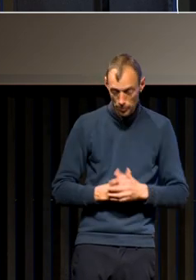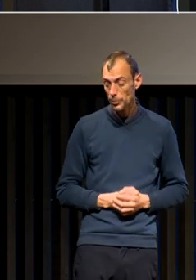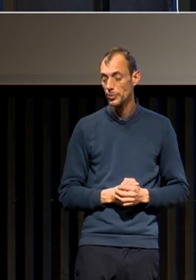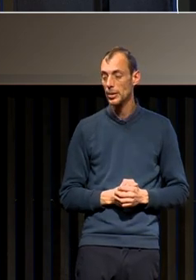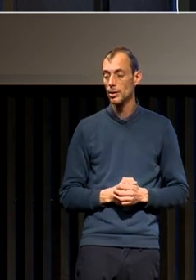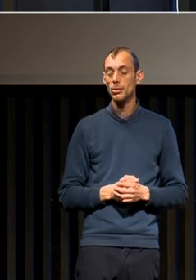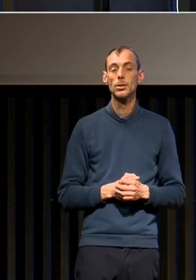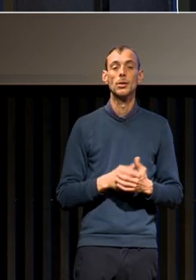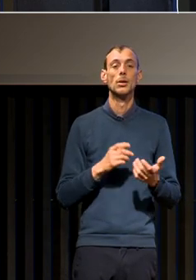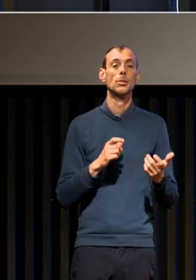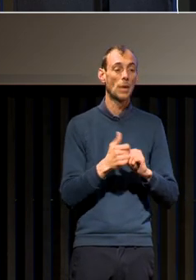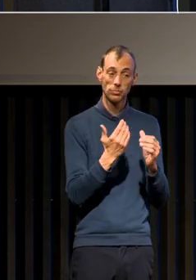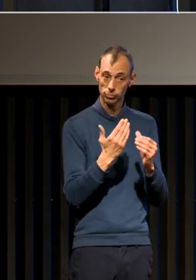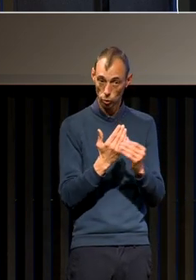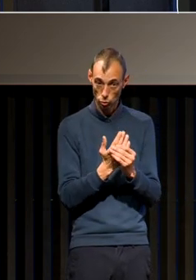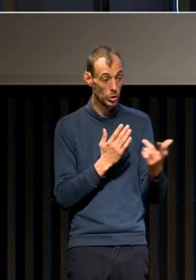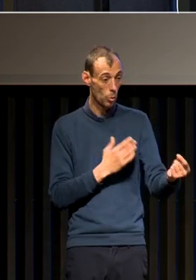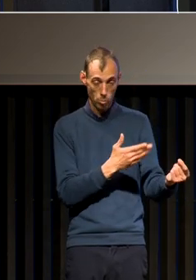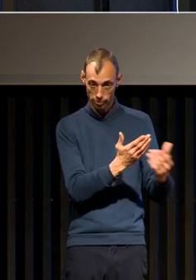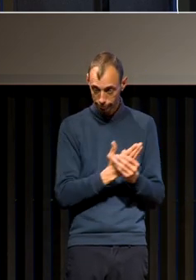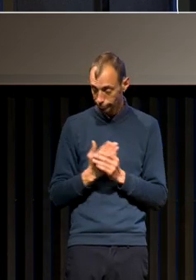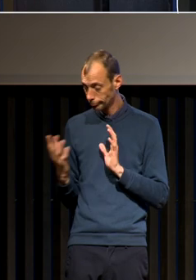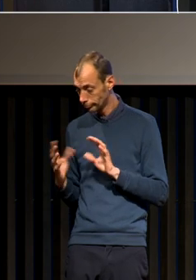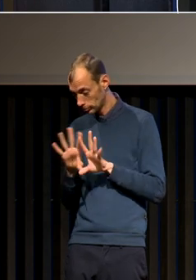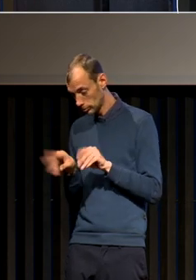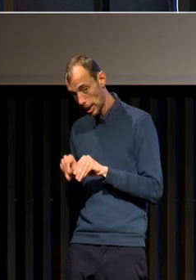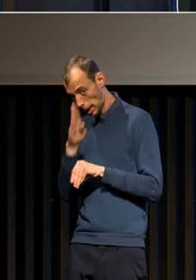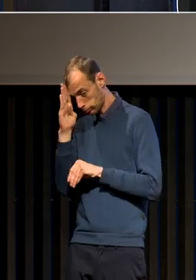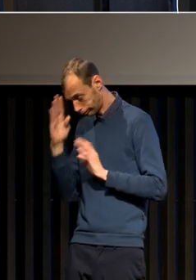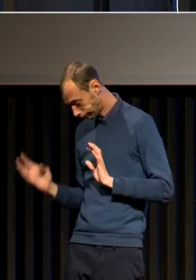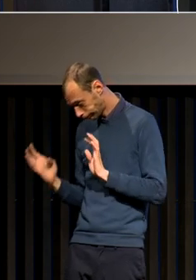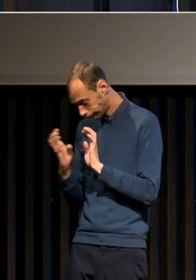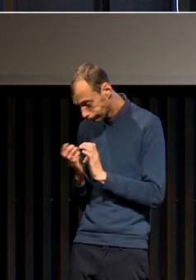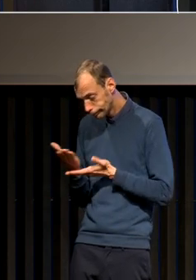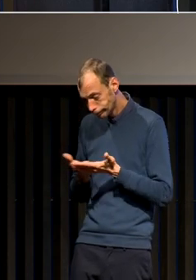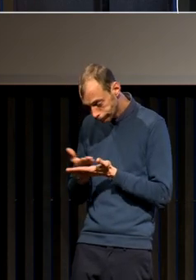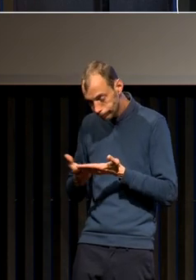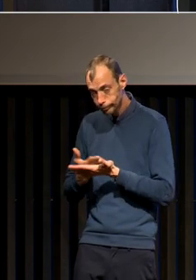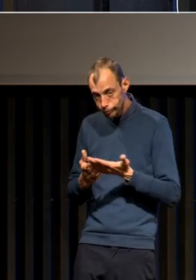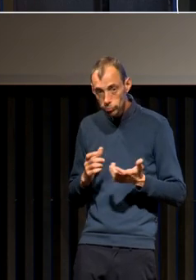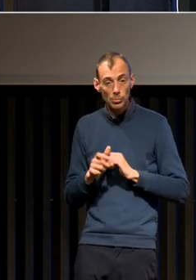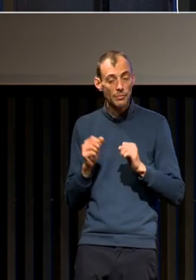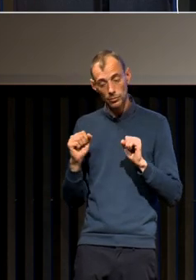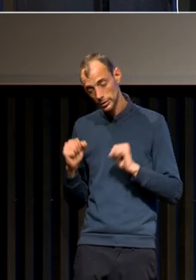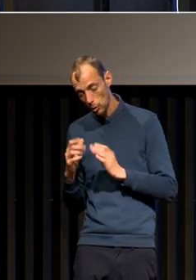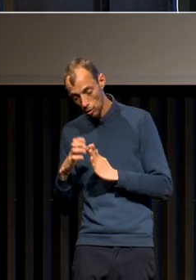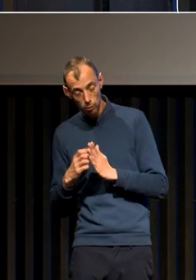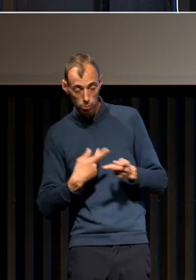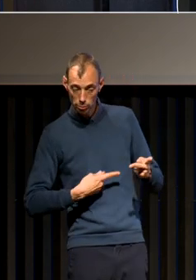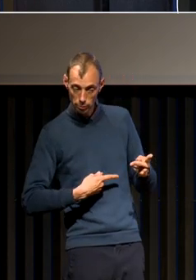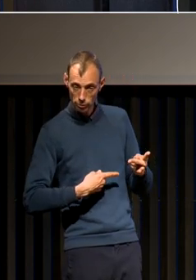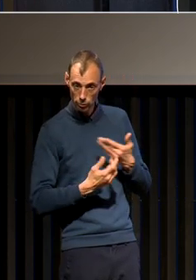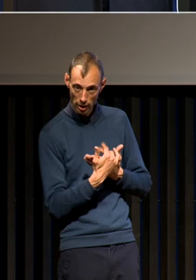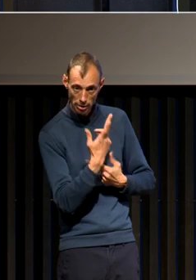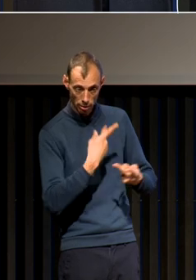leur dossier en pluridisciplinaire. Ils ont un accord qui leur est envoyé par écrit. Et ils passent devant